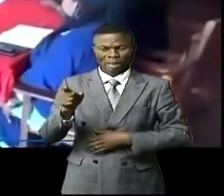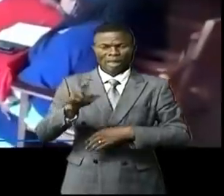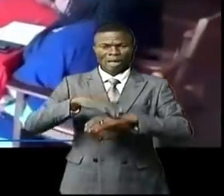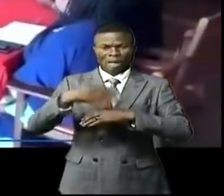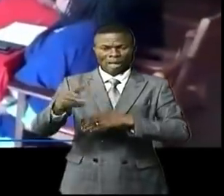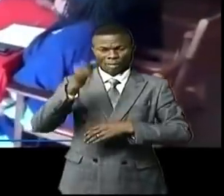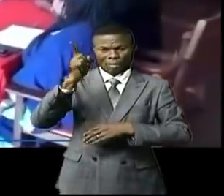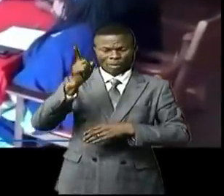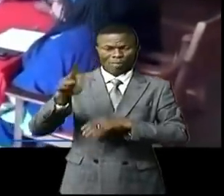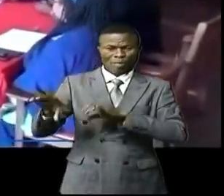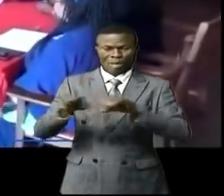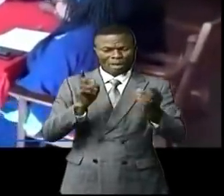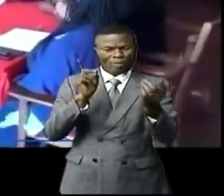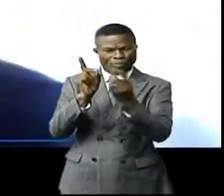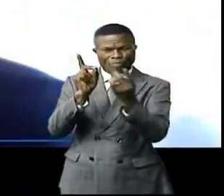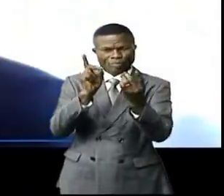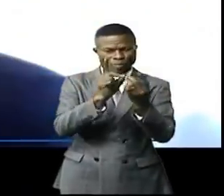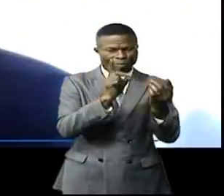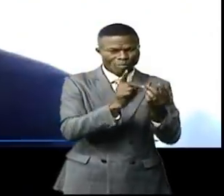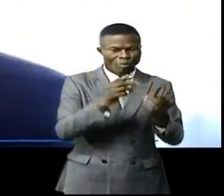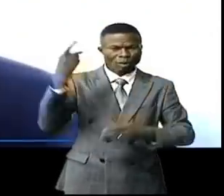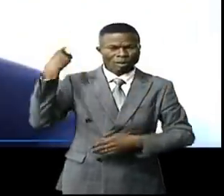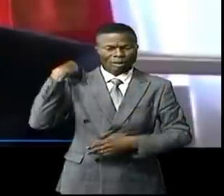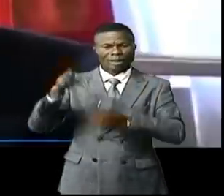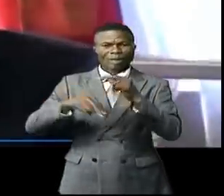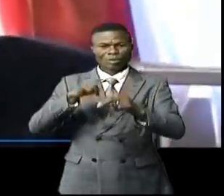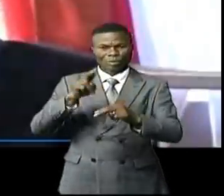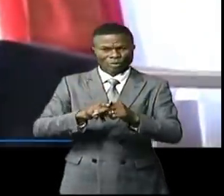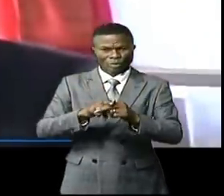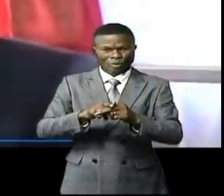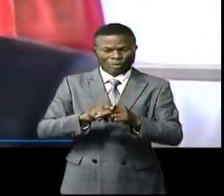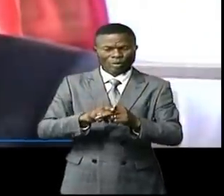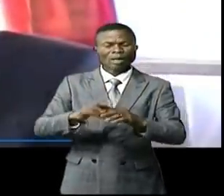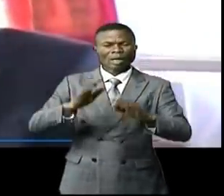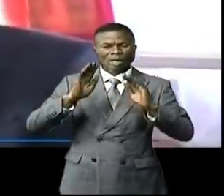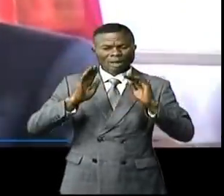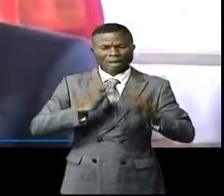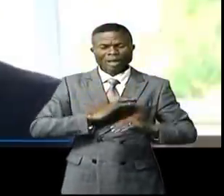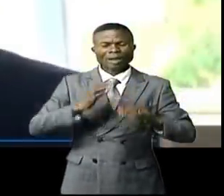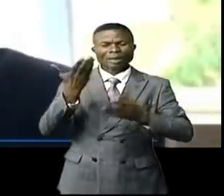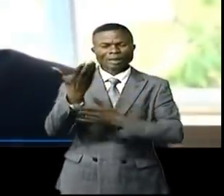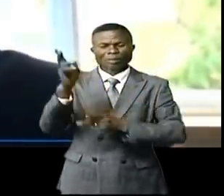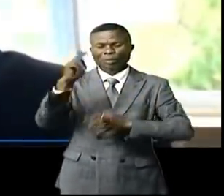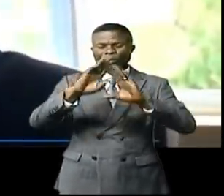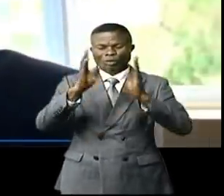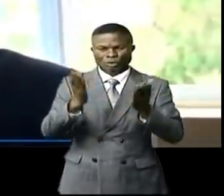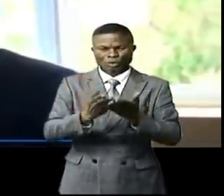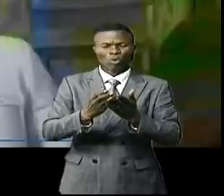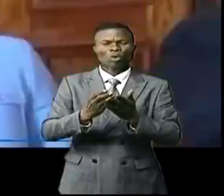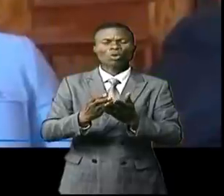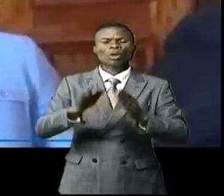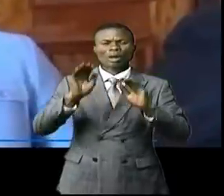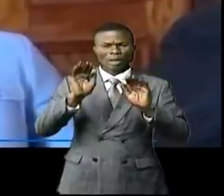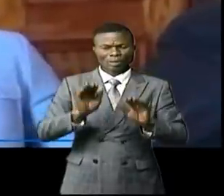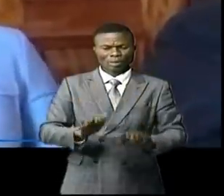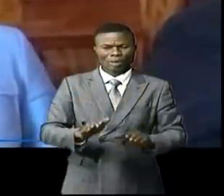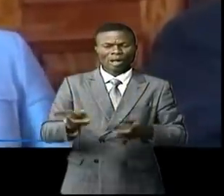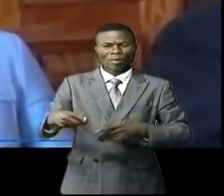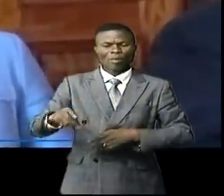cette première série de consultations, les députés nationaux jugent à peser le climat social en général dans la province du